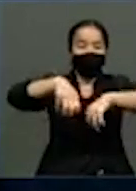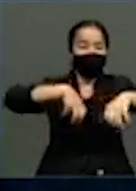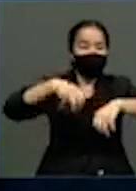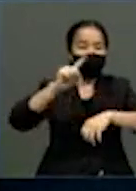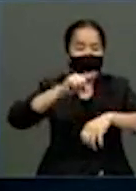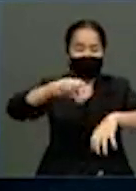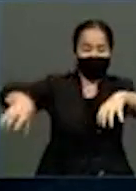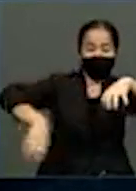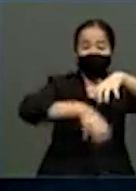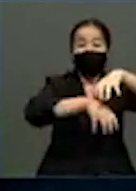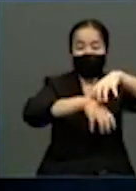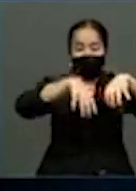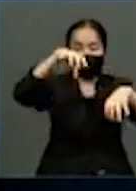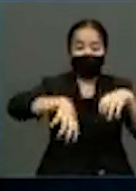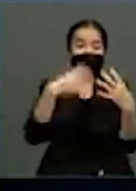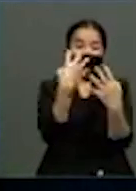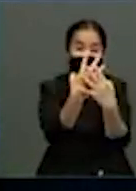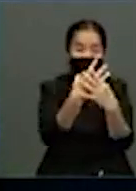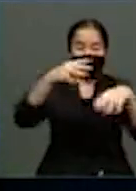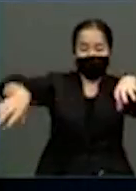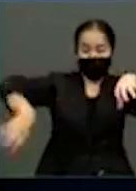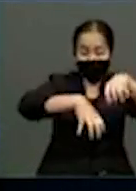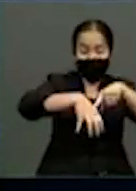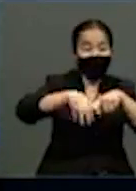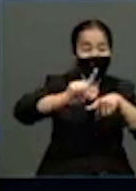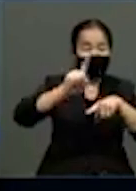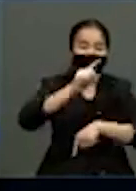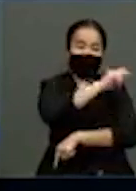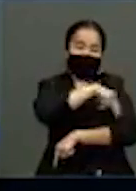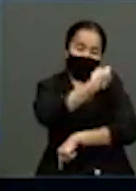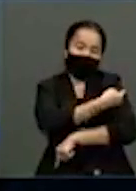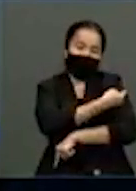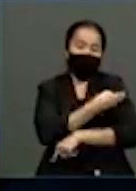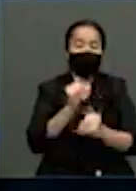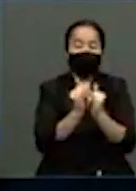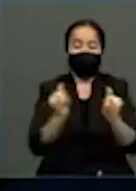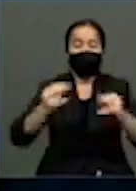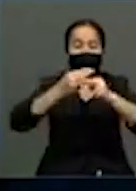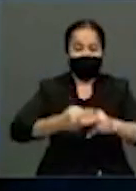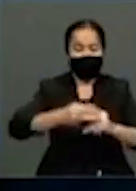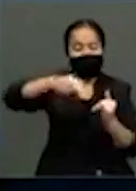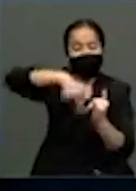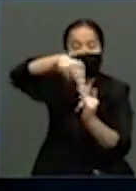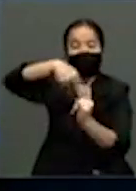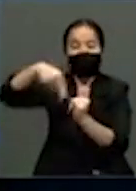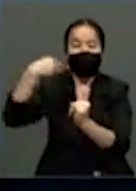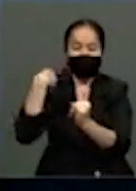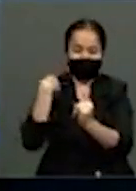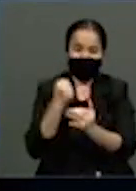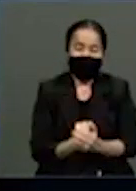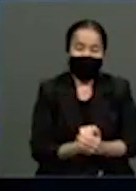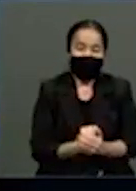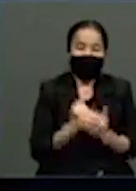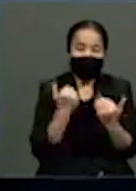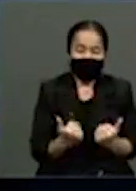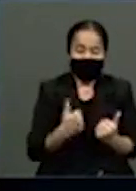ในเรือนจำเพื่อที่จะให้รองรับการดูแลรักษาผู้ป่วยหนักภายในเรือนจำด้วยนะครับซึ่งตอนนี้ท